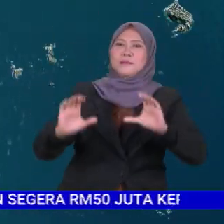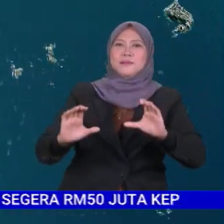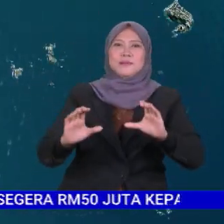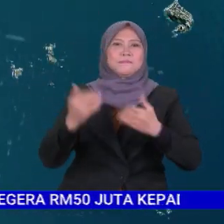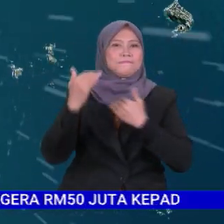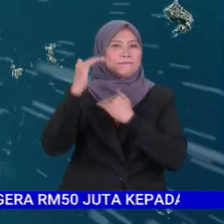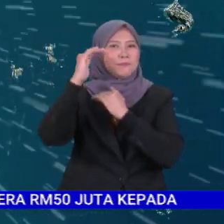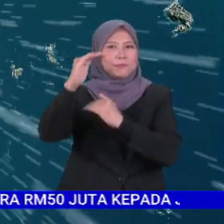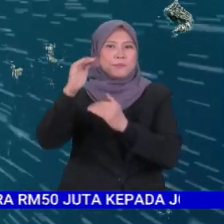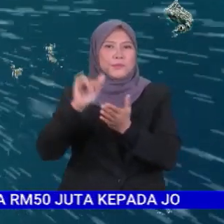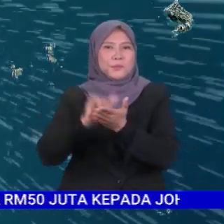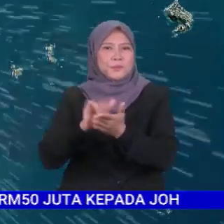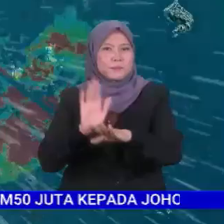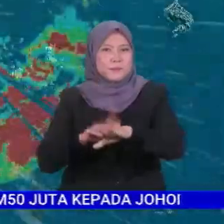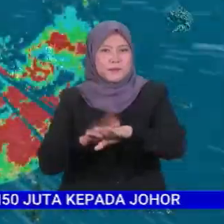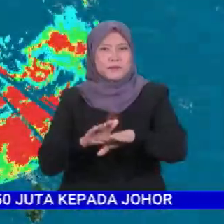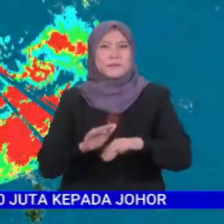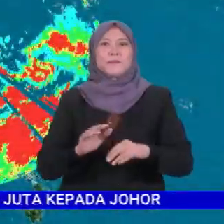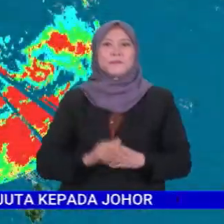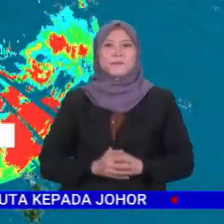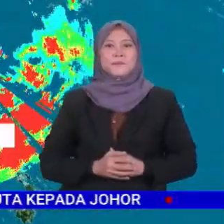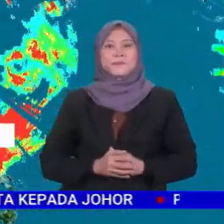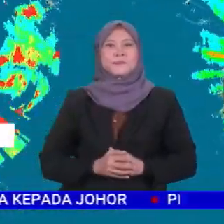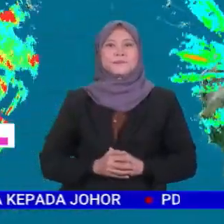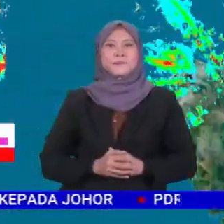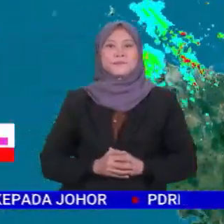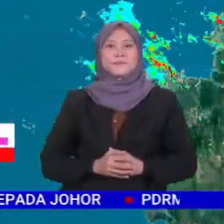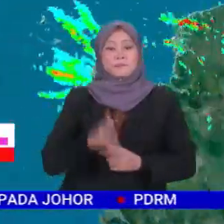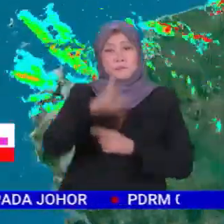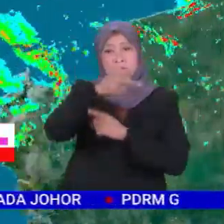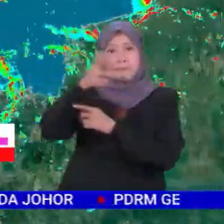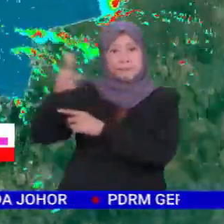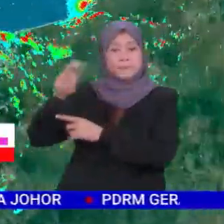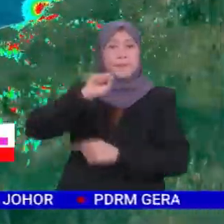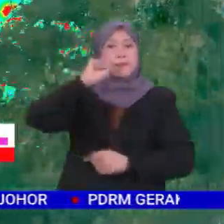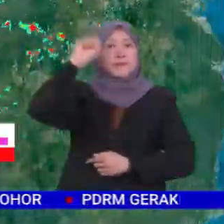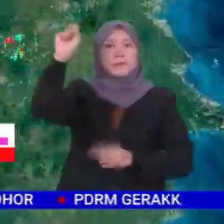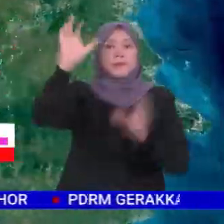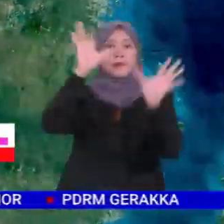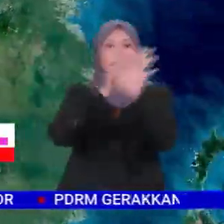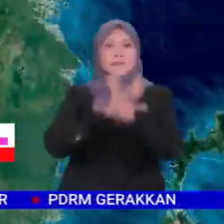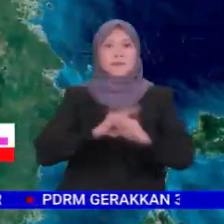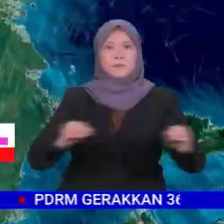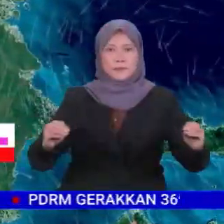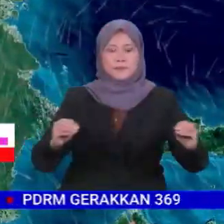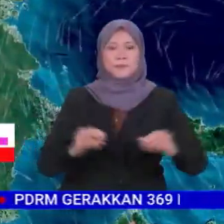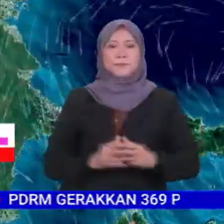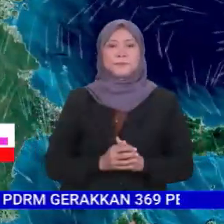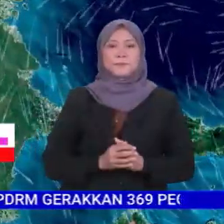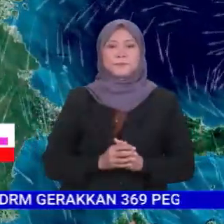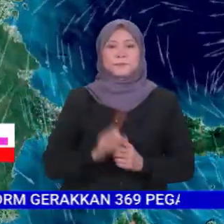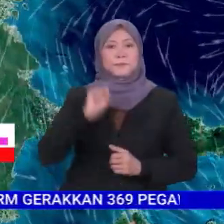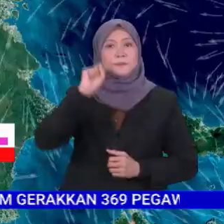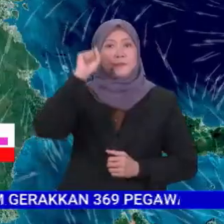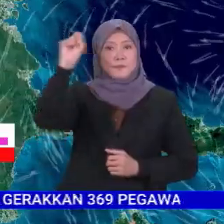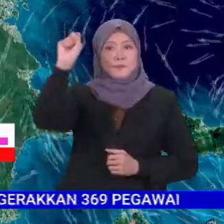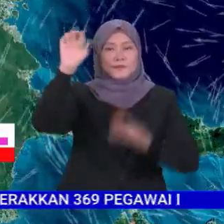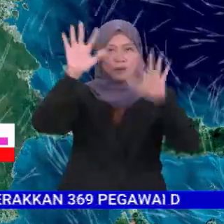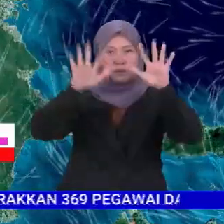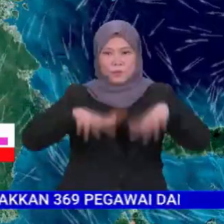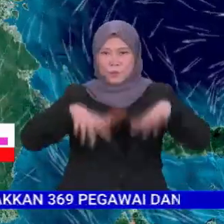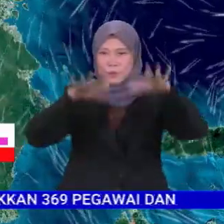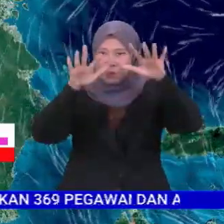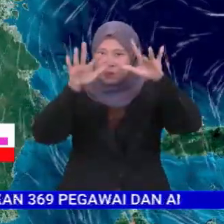sepanjang tempoh tersebut. Seterusnya, kita lihat pula tinjauan cuaca untuk negeri Sabah dan Sarawak. Bagi negeri Sabah, cuaca